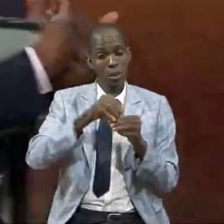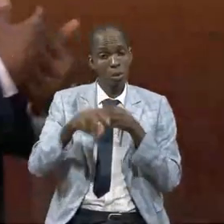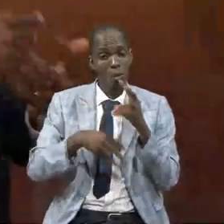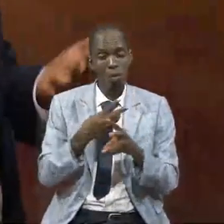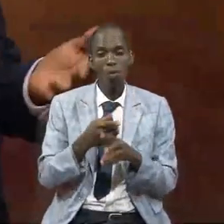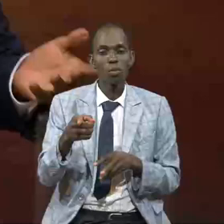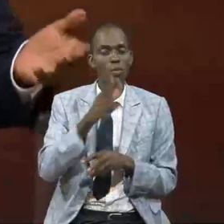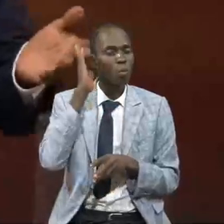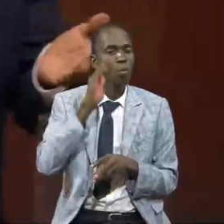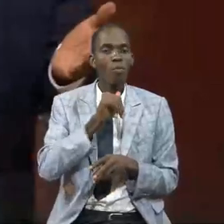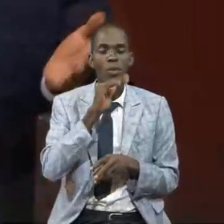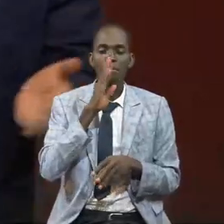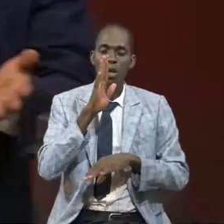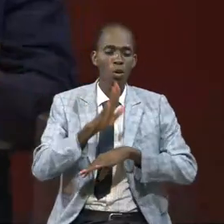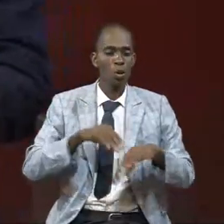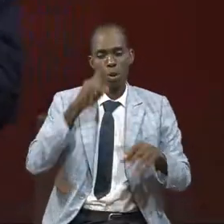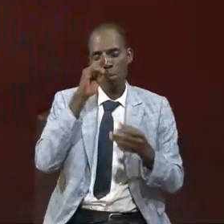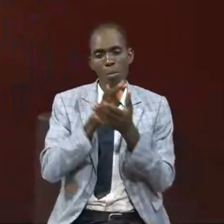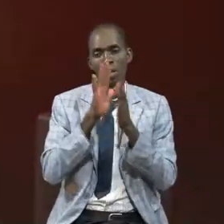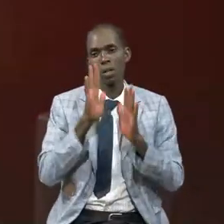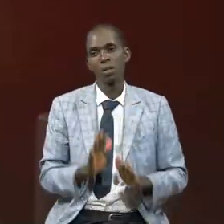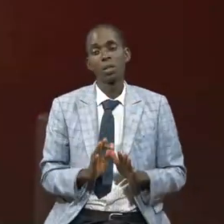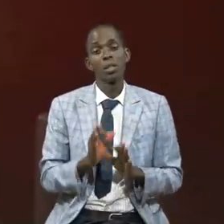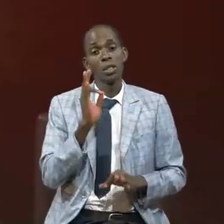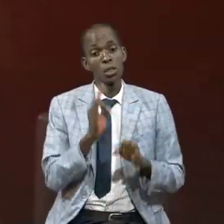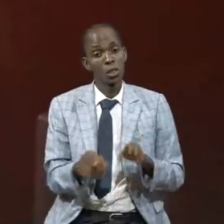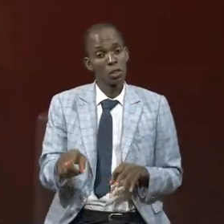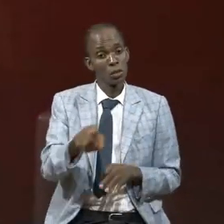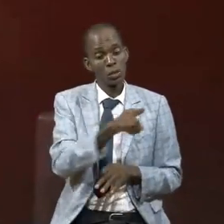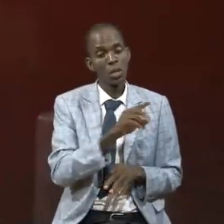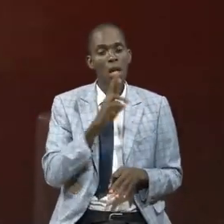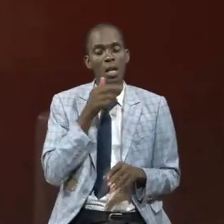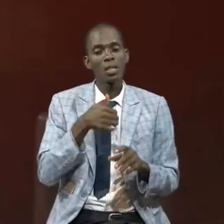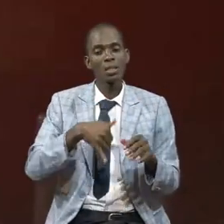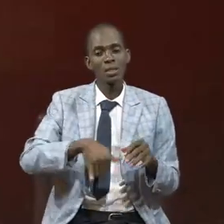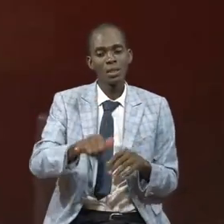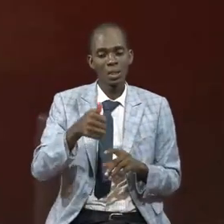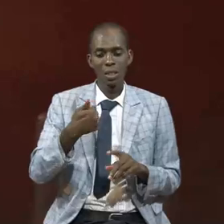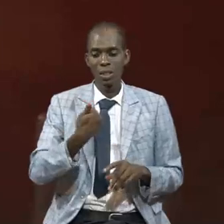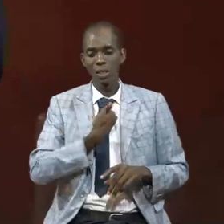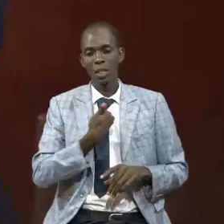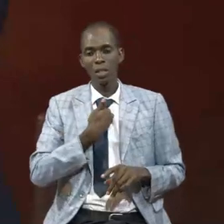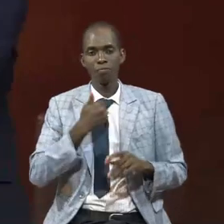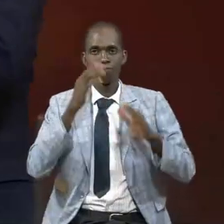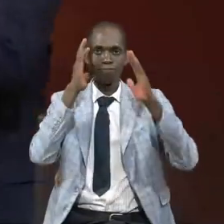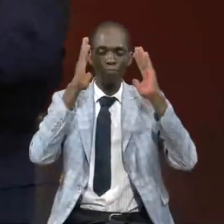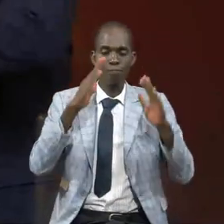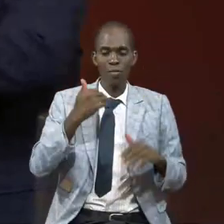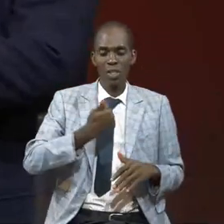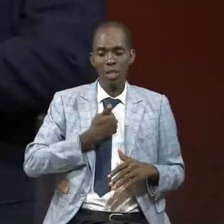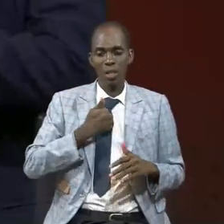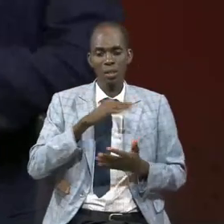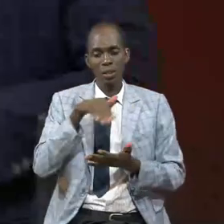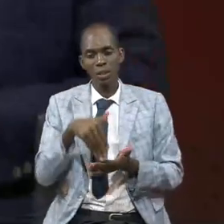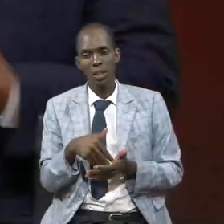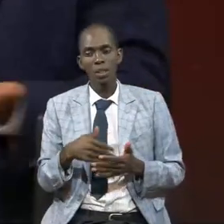Alors, ils ne sont pas à eux-mêmes. S'ils sont égocentriques, s'ils sont rebelles, s'ils sont